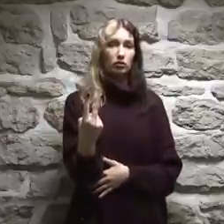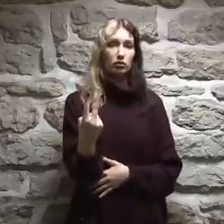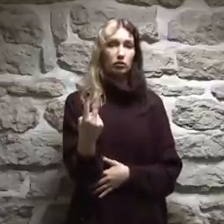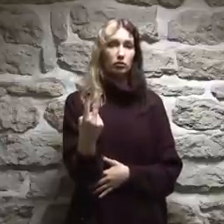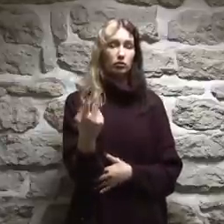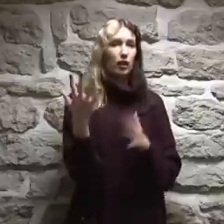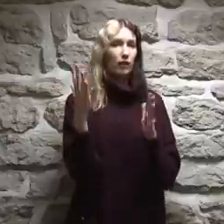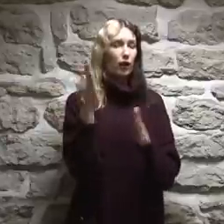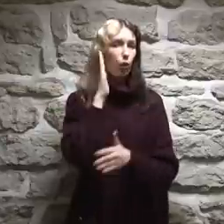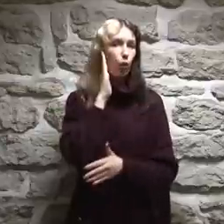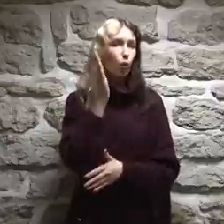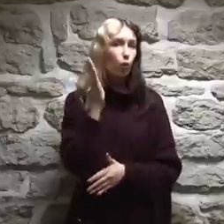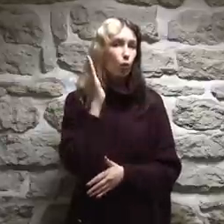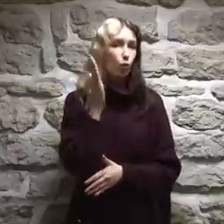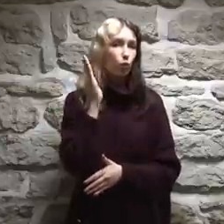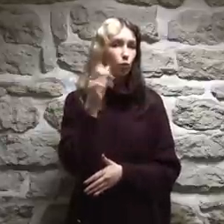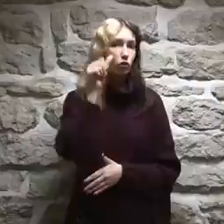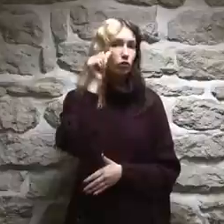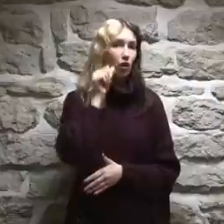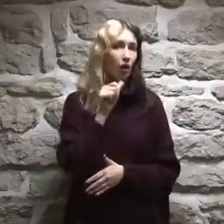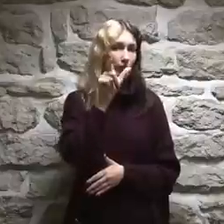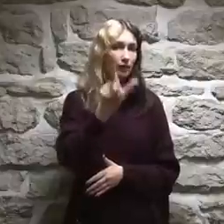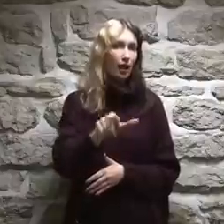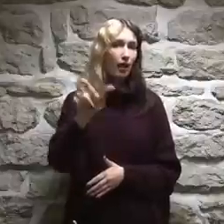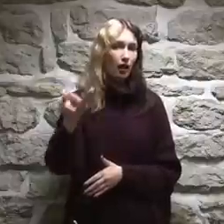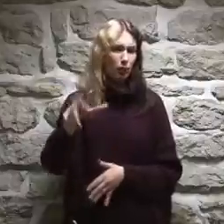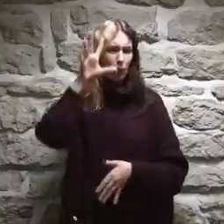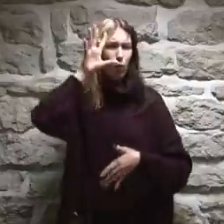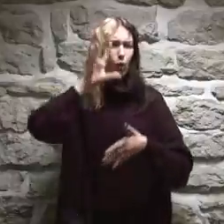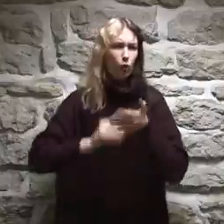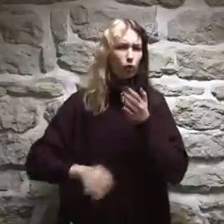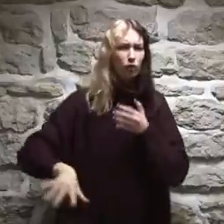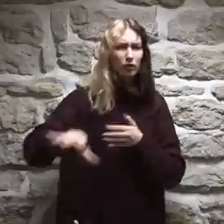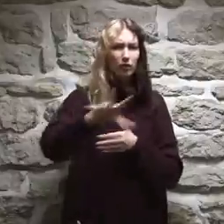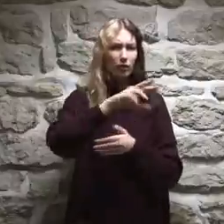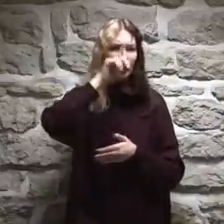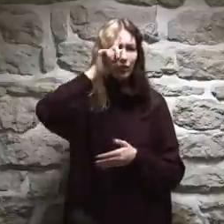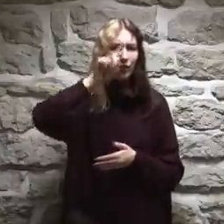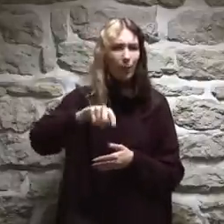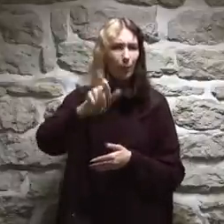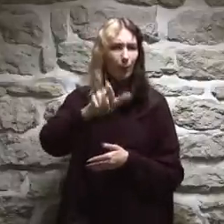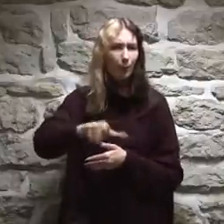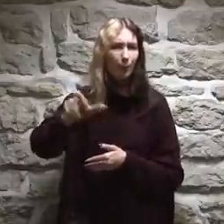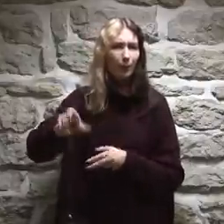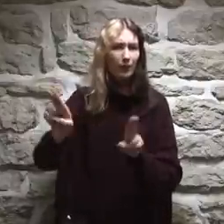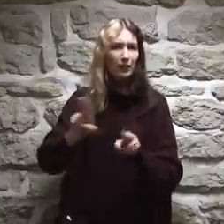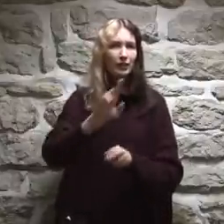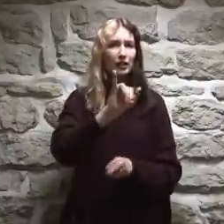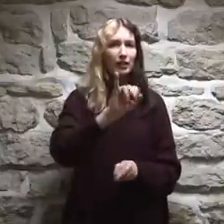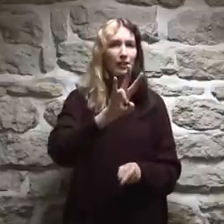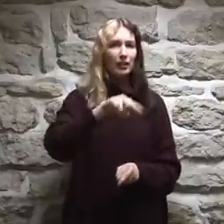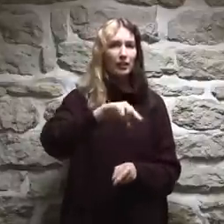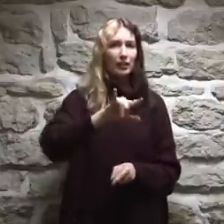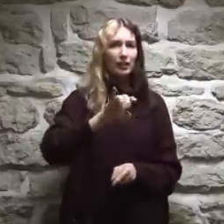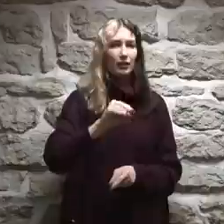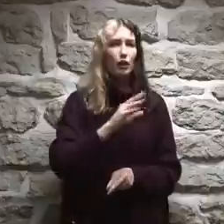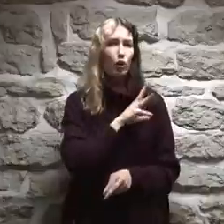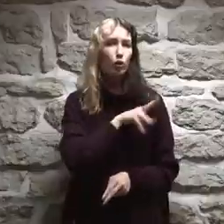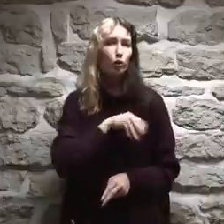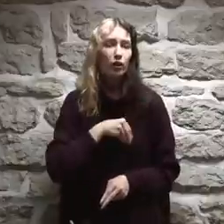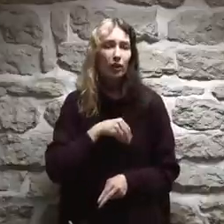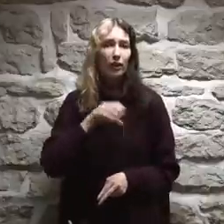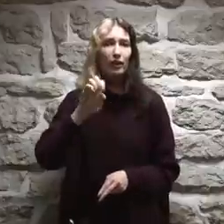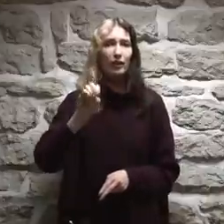väga tuntud naisele. Ma usun, et me kõik teame neid Ingrid Rüütlile ja